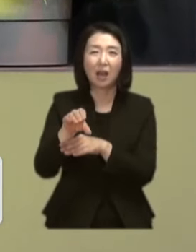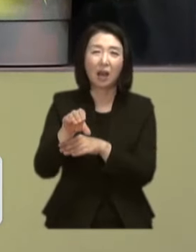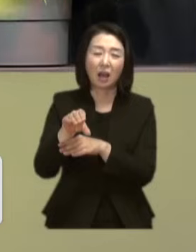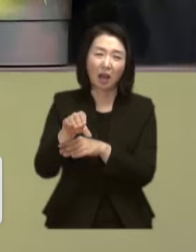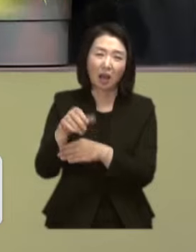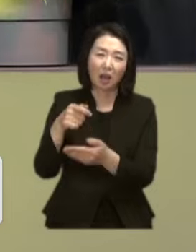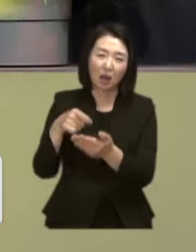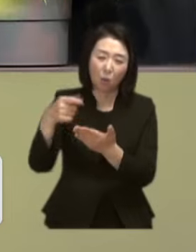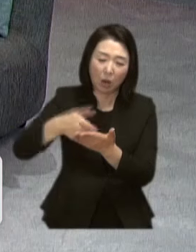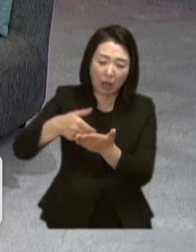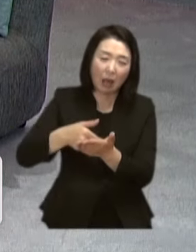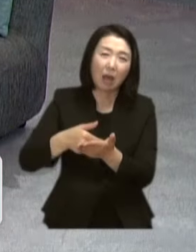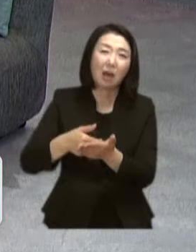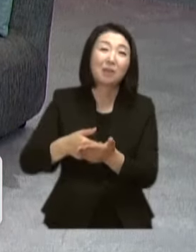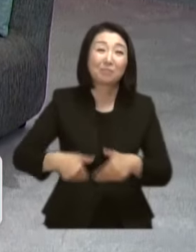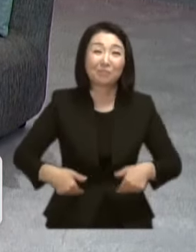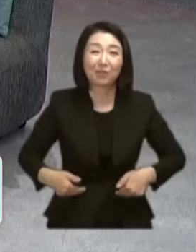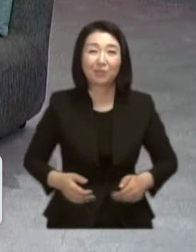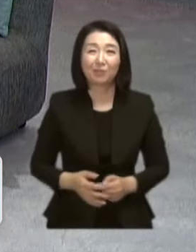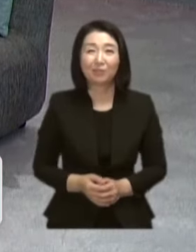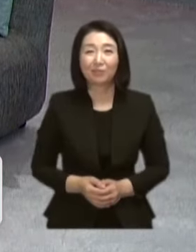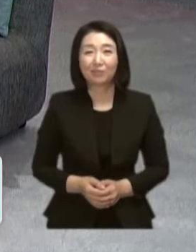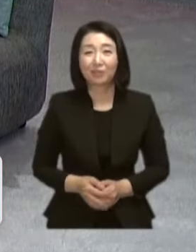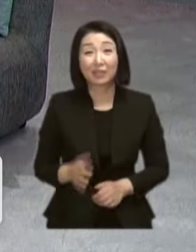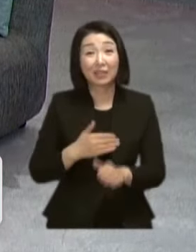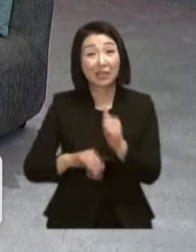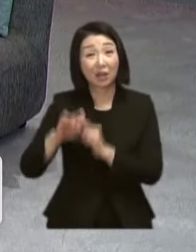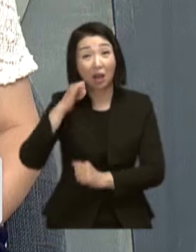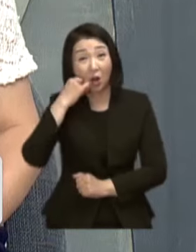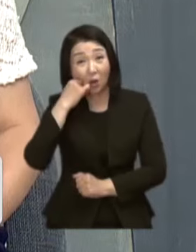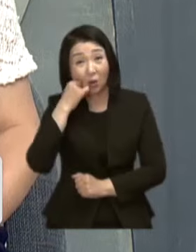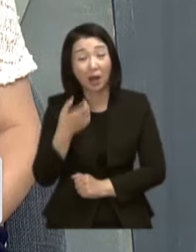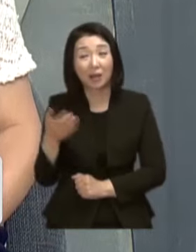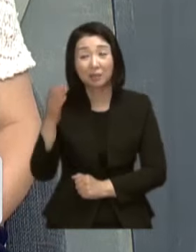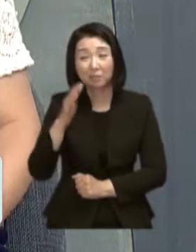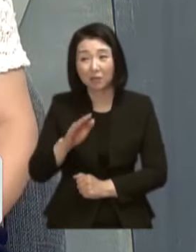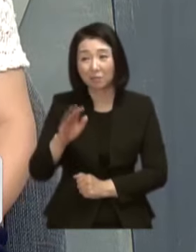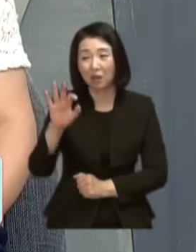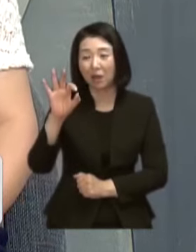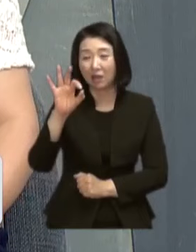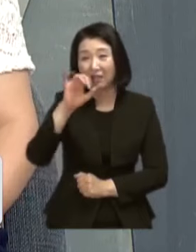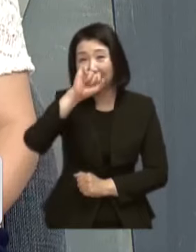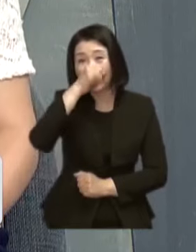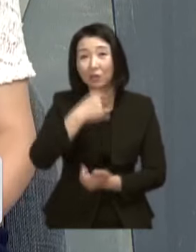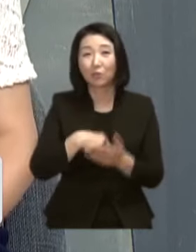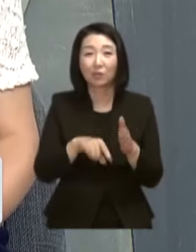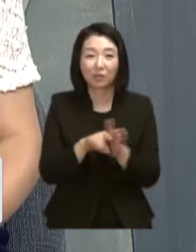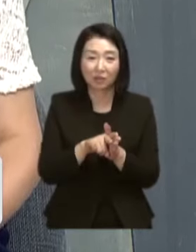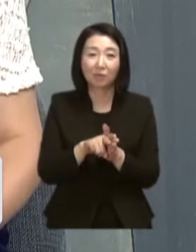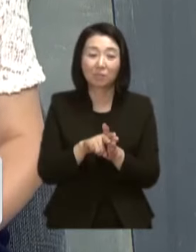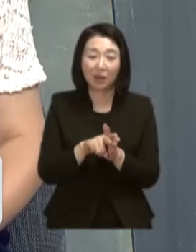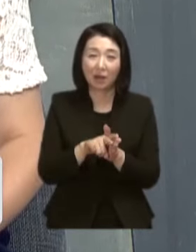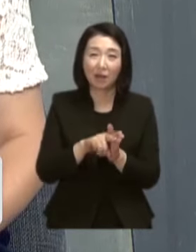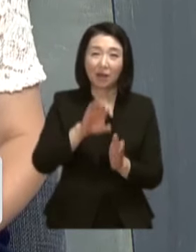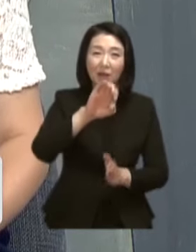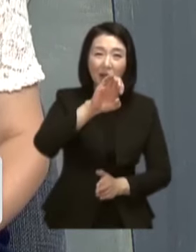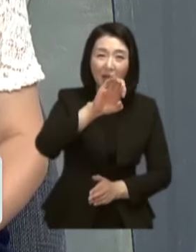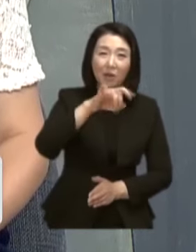노후돼가지고 상황인 것 같습니다. 이렇게 어렵고 힘든 상황 속에서도 재정을 위해서 또 임유견 선교사님은